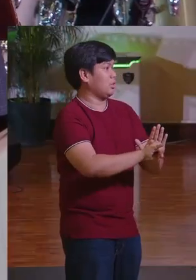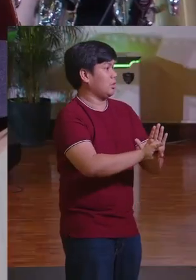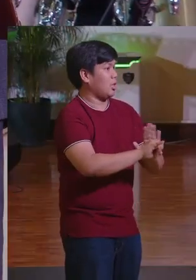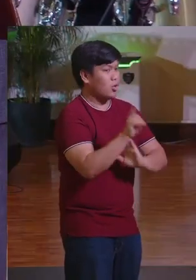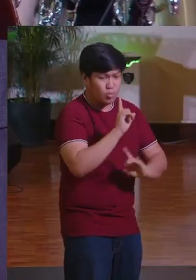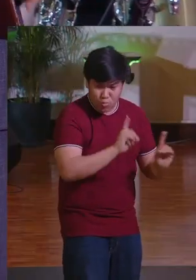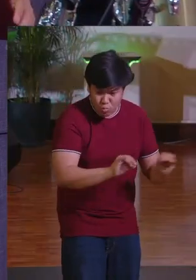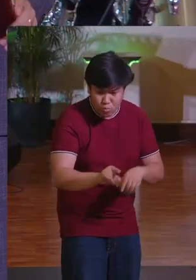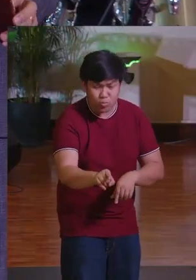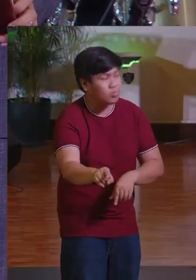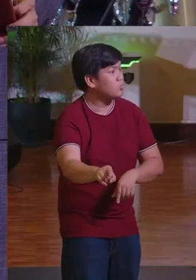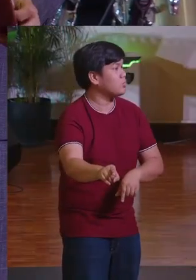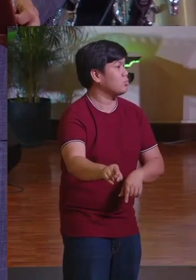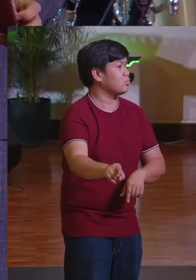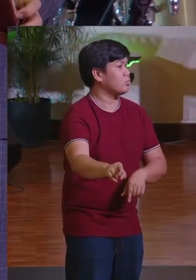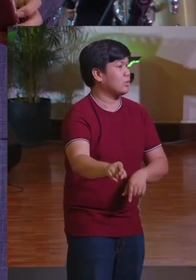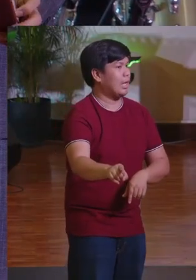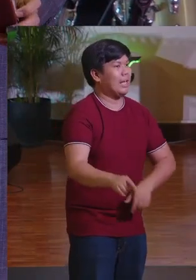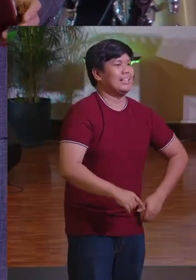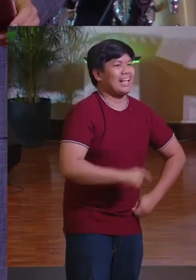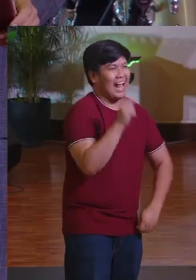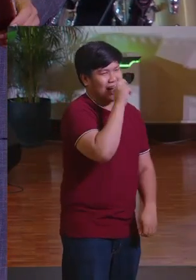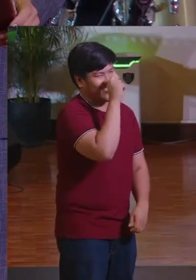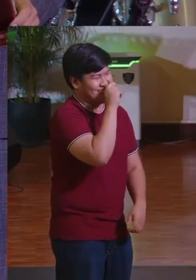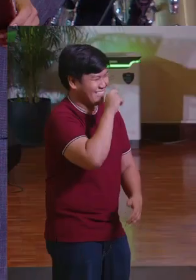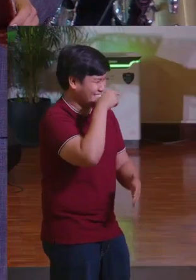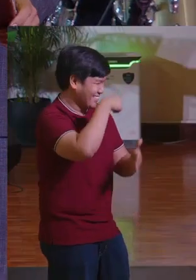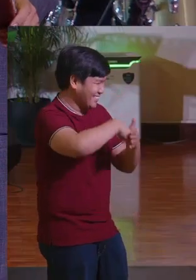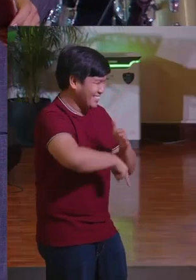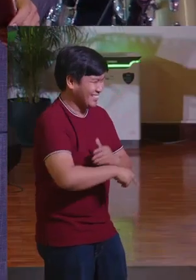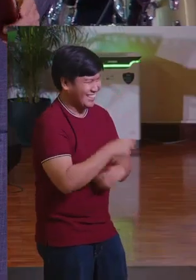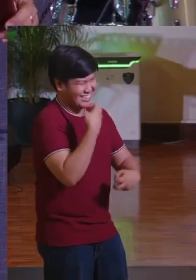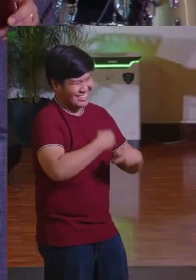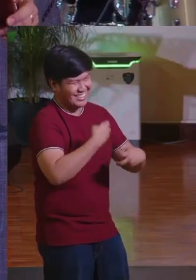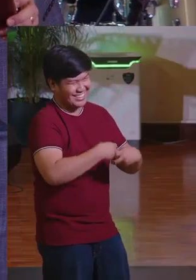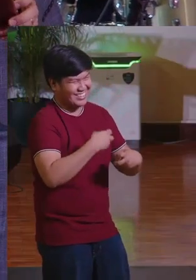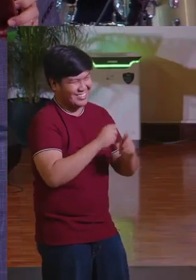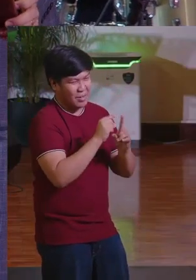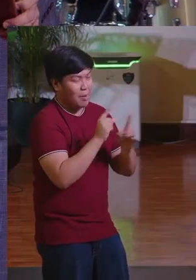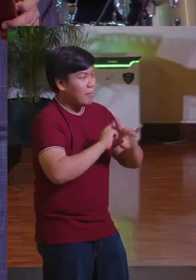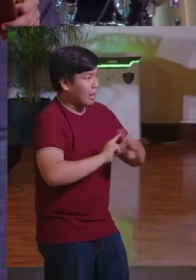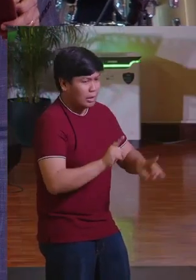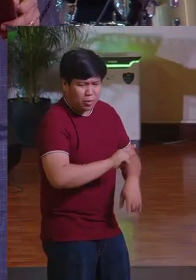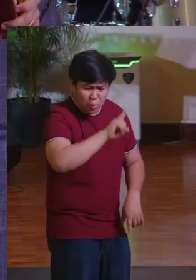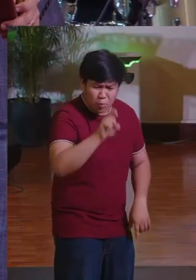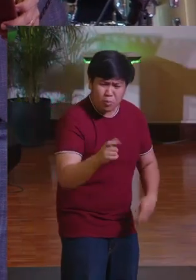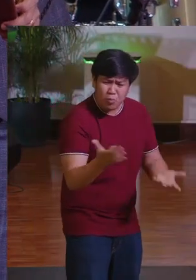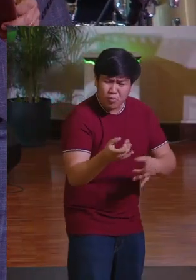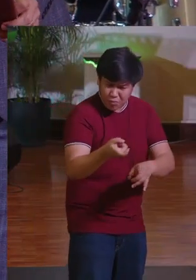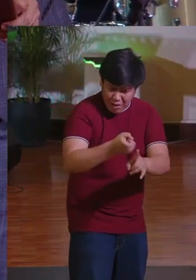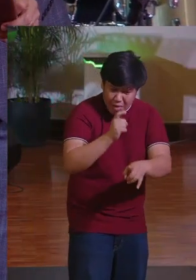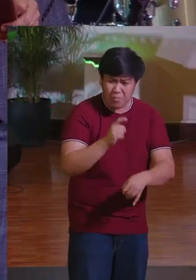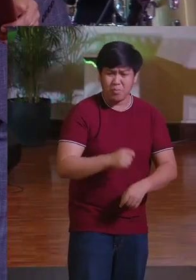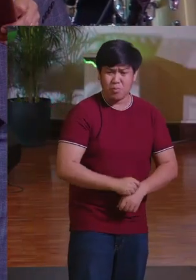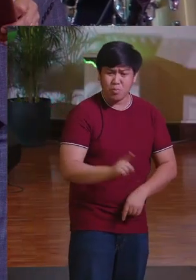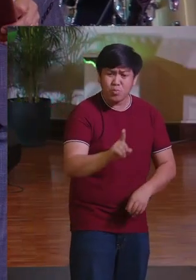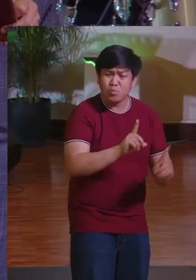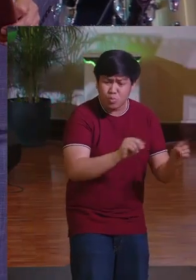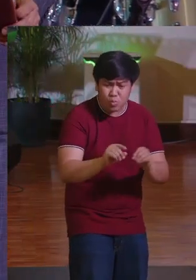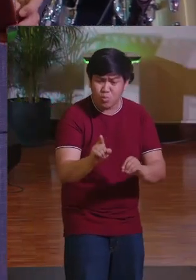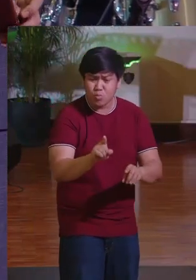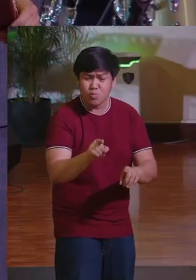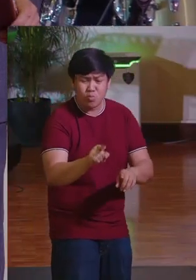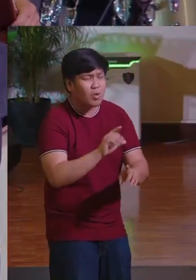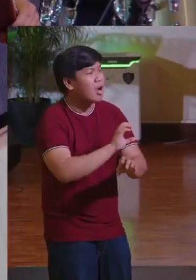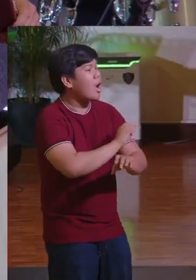doing. Medyo mahirap kasi Tagalog nun kaya, no? Iyon ang mga tanong sa kanya. Sino ka ba? Saan ka nang galing? Yung mga